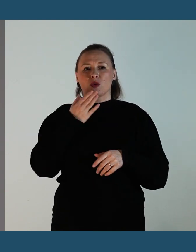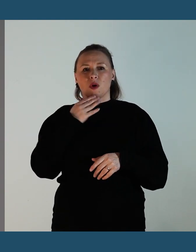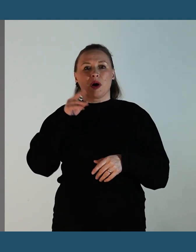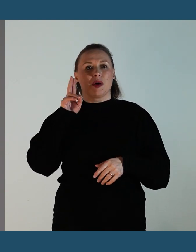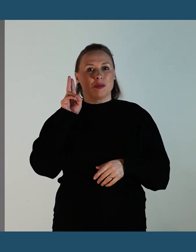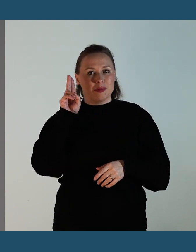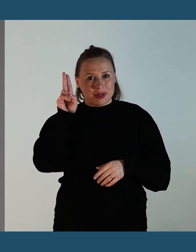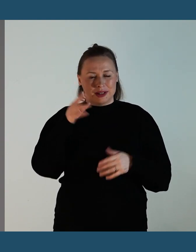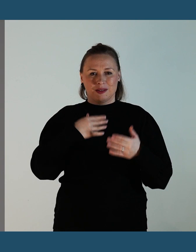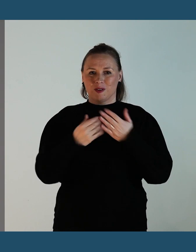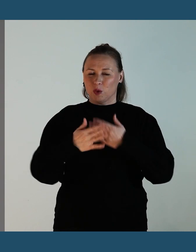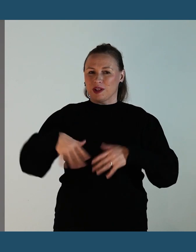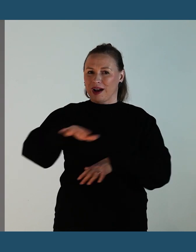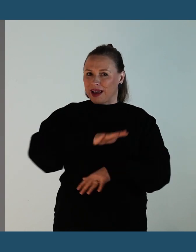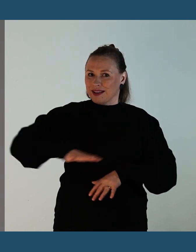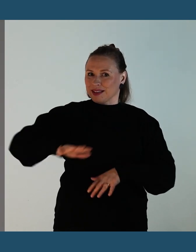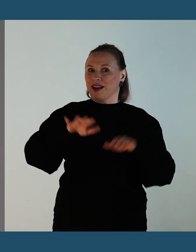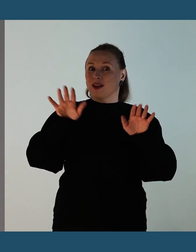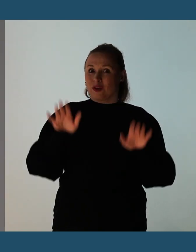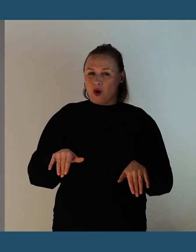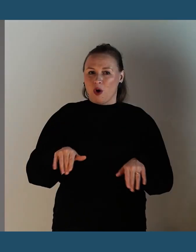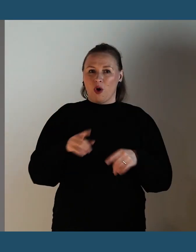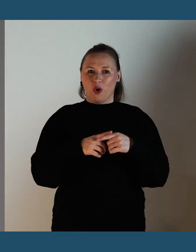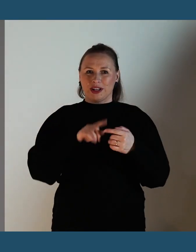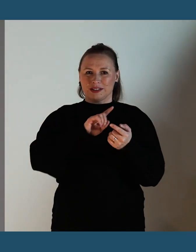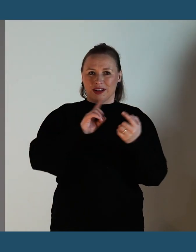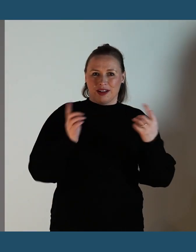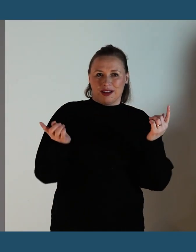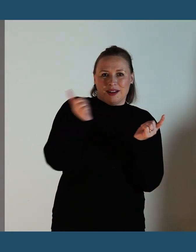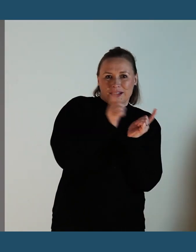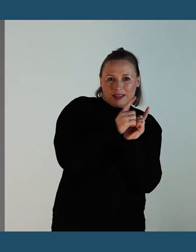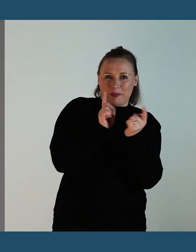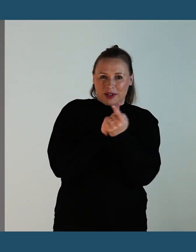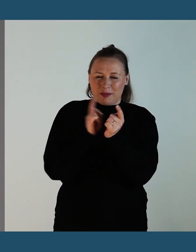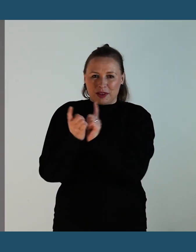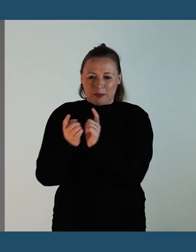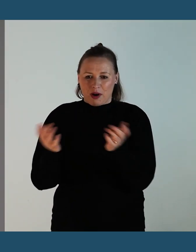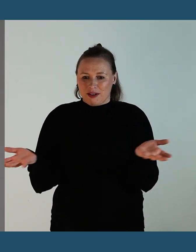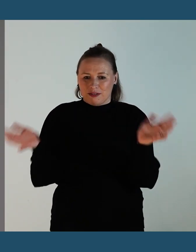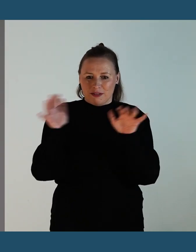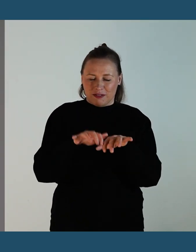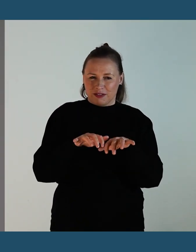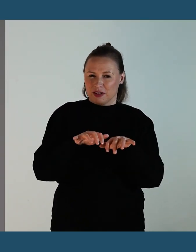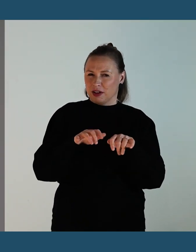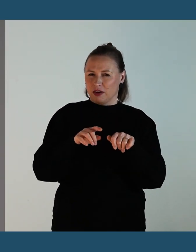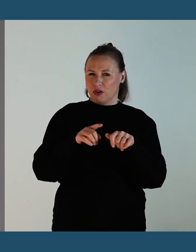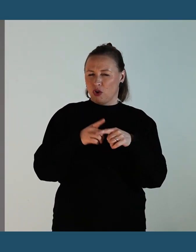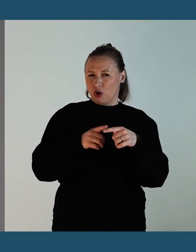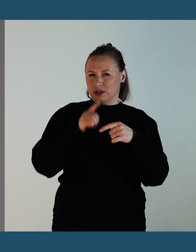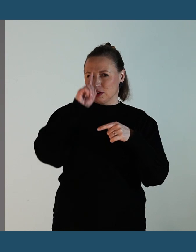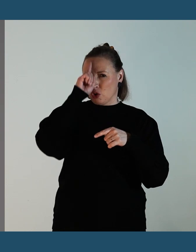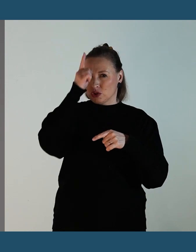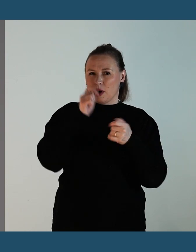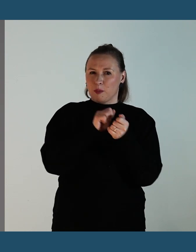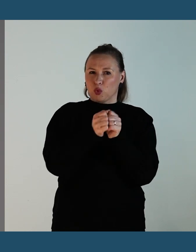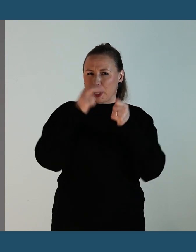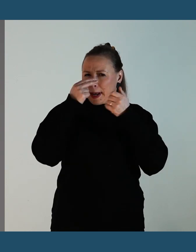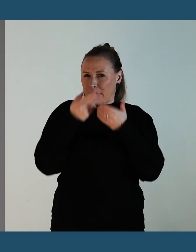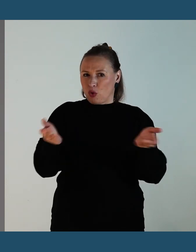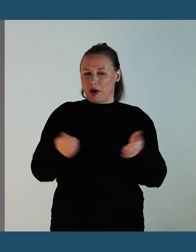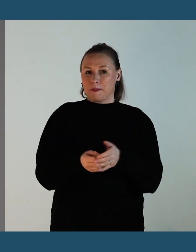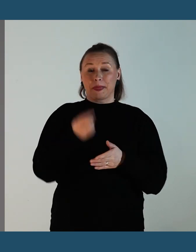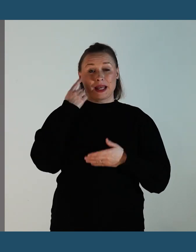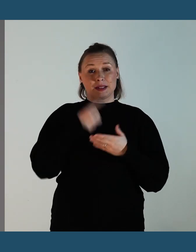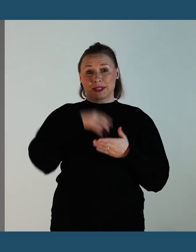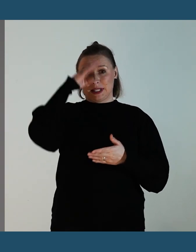kentällä. Ja sitten sitä kautta jotenkin pystyttäisiin tekemään sitä näkyväksi. Tunnen ihmisiä, joilla on vaikkapa saattaa olla